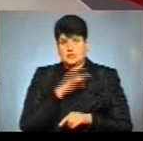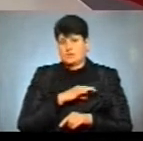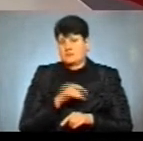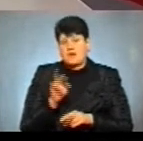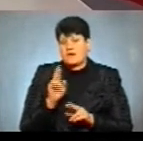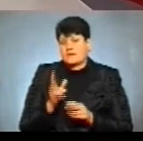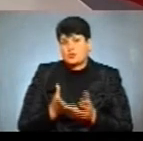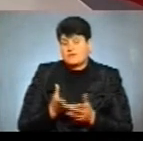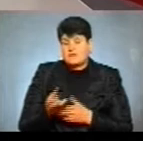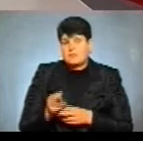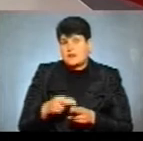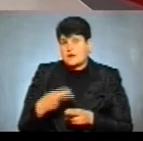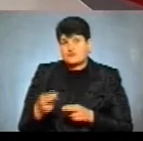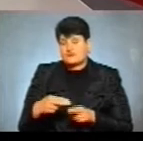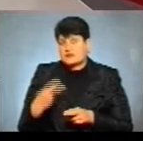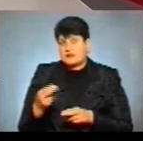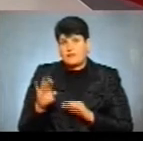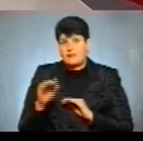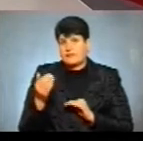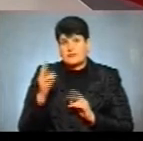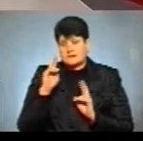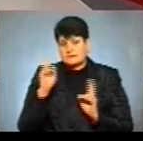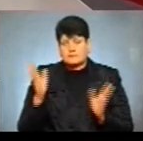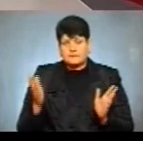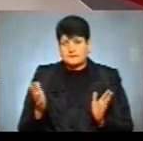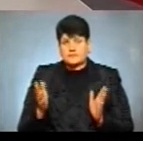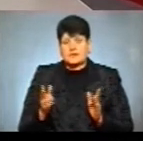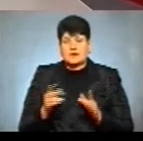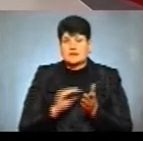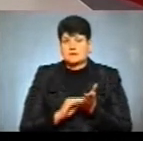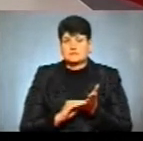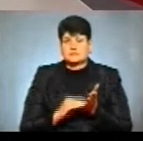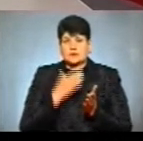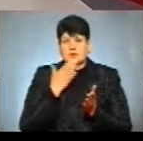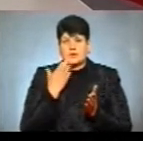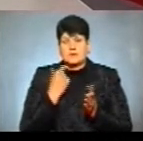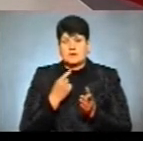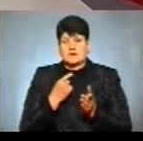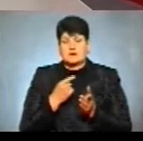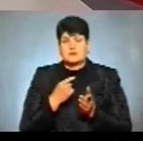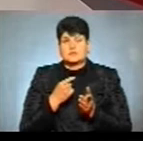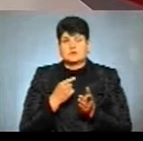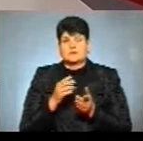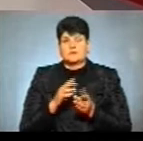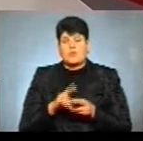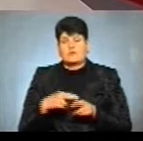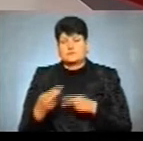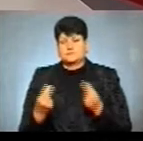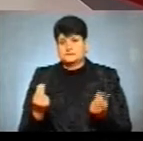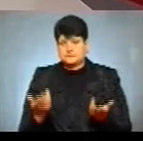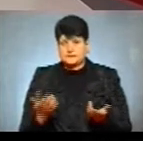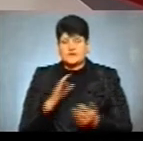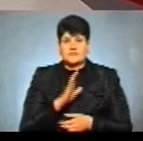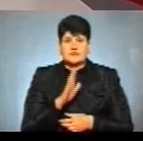яких джерел він буде виплачувати цей кредит, теж невідомо. І в видатках він не зазначає про погашення кредиту. Василишин